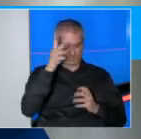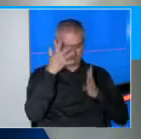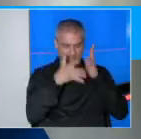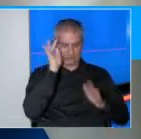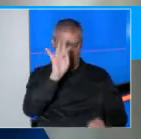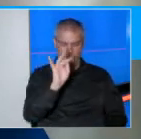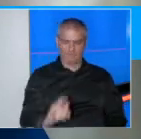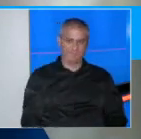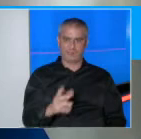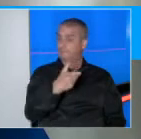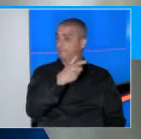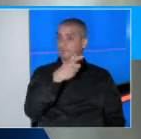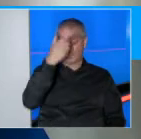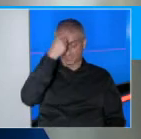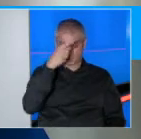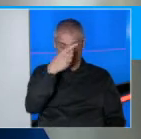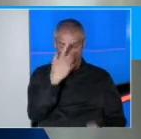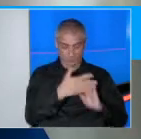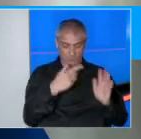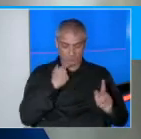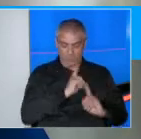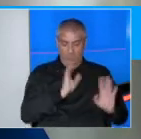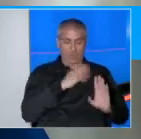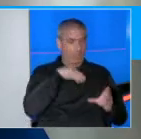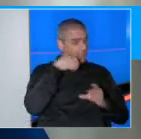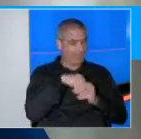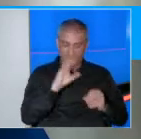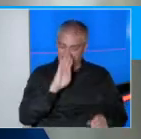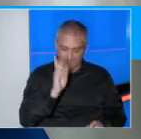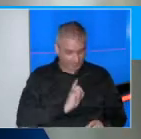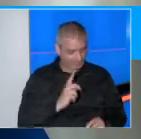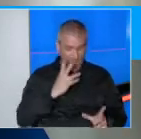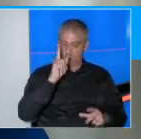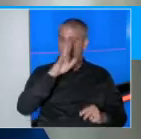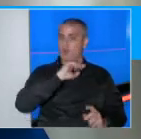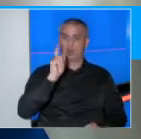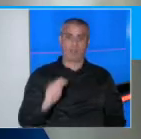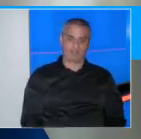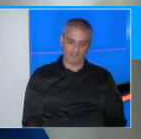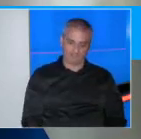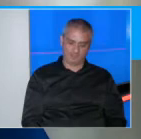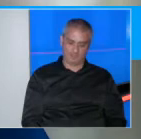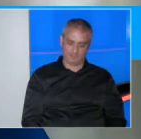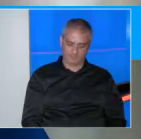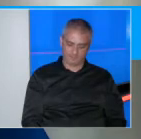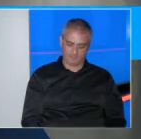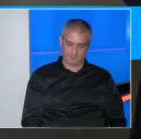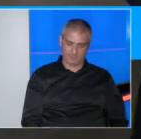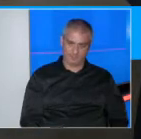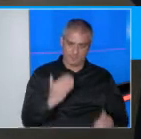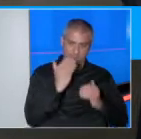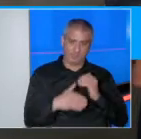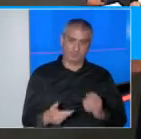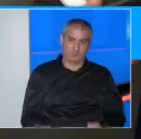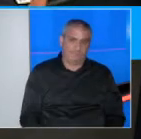תוקפים, את גדעון סער, שהוא אומר, לא, אני לא אכנס עם נתניהו, לא שהוא יהיה בשני ברוטציה ולא כלום. בסופו